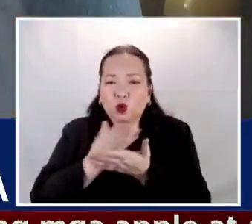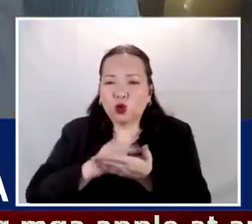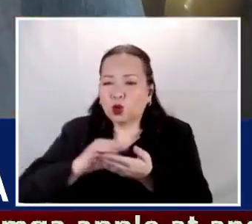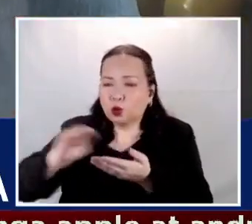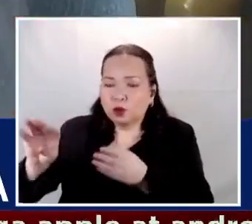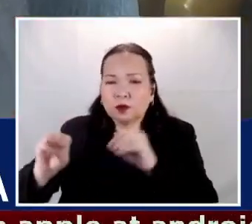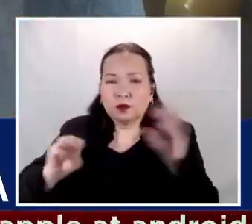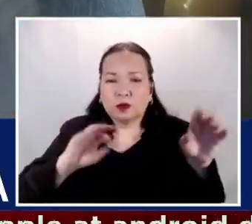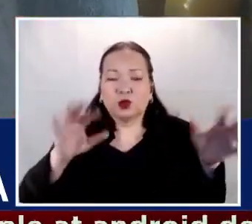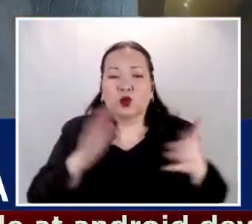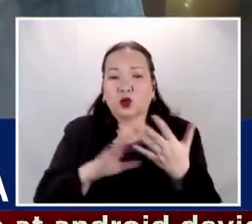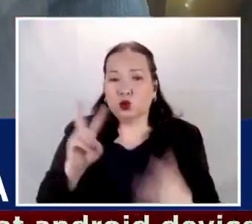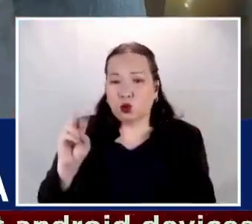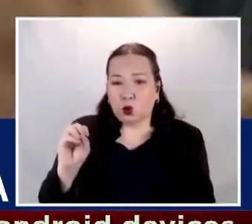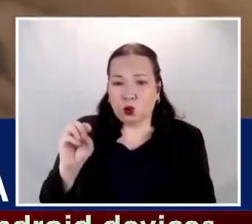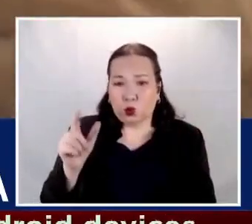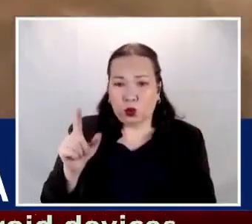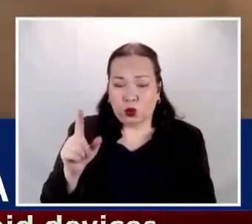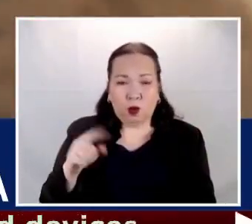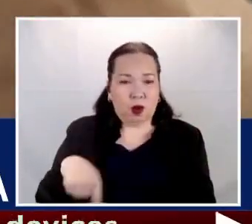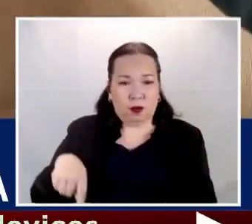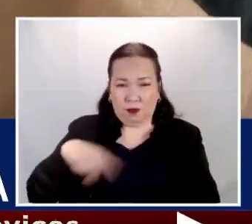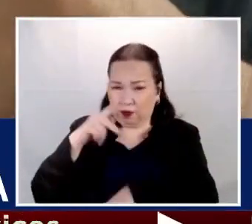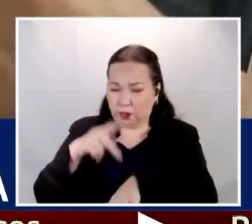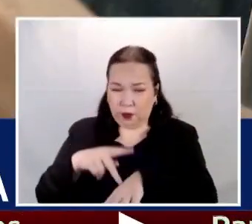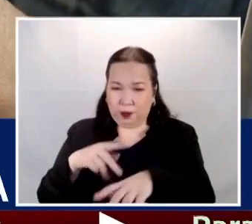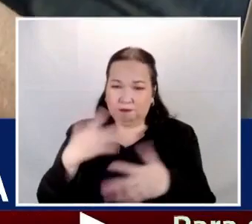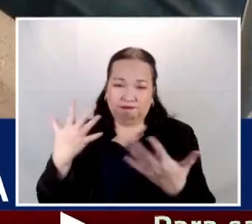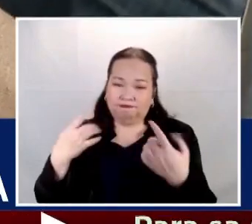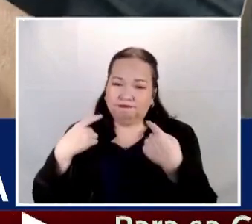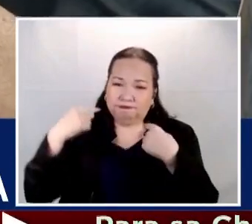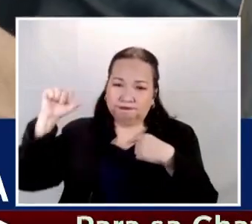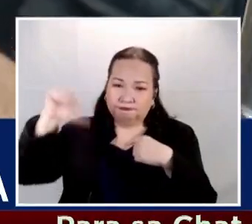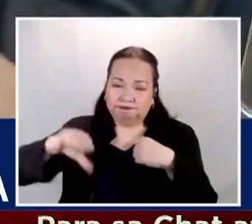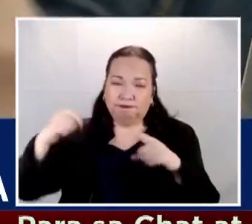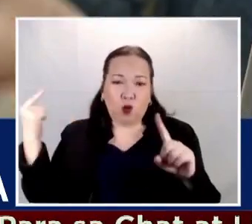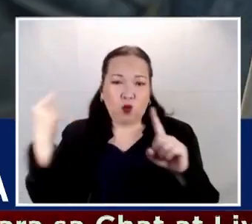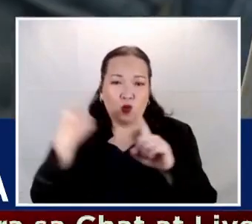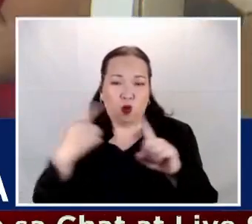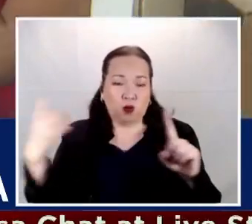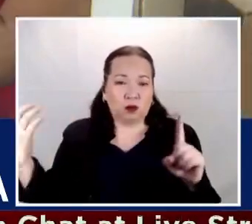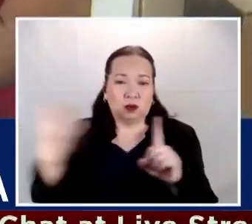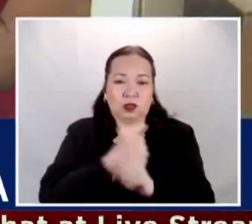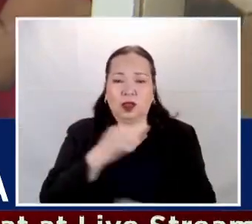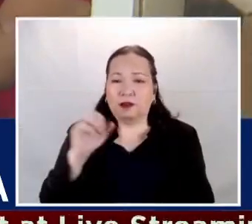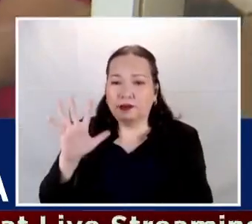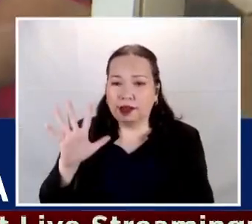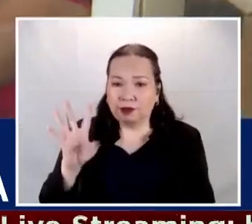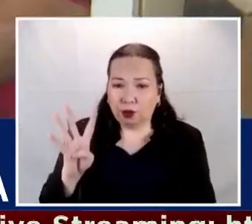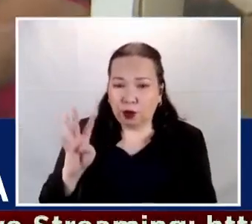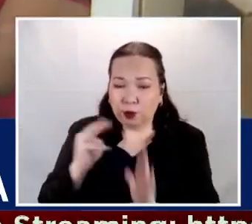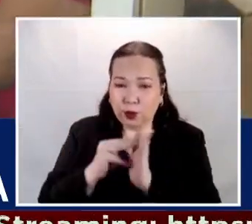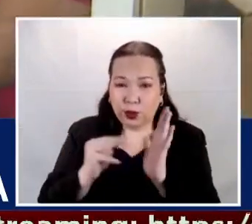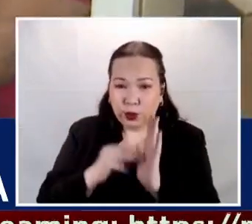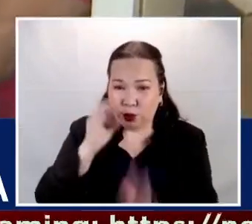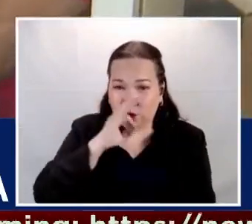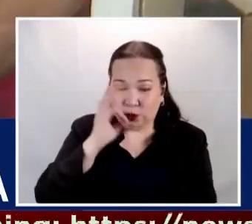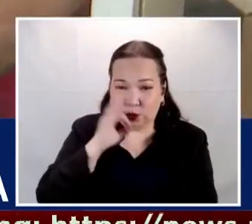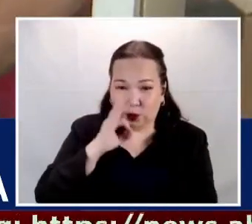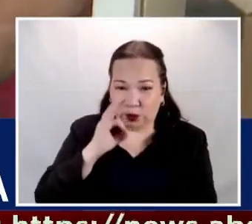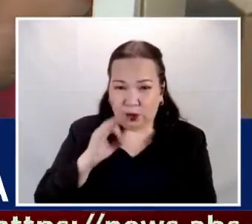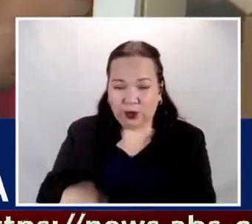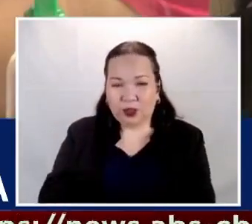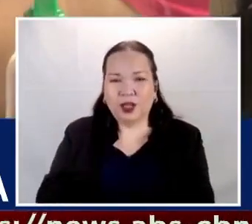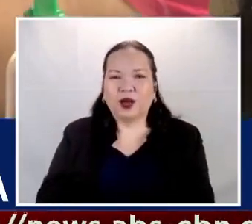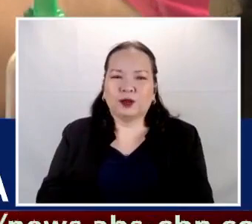2021, hindi naabot ng pamahalaan ang target na mabakunahan ang 54 milyon na mga Pilipino. Ito'y bagamat